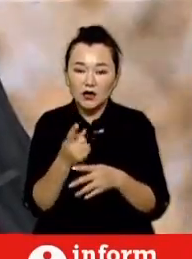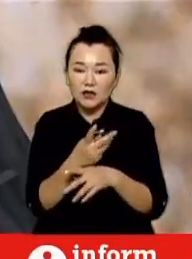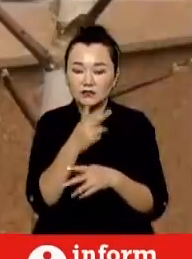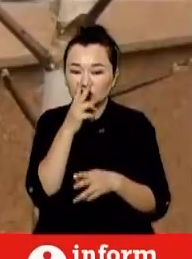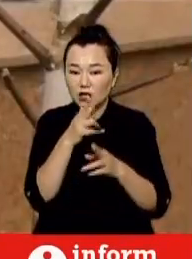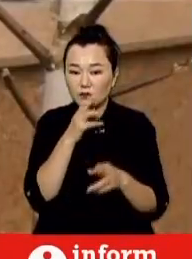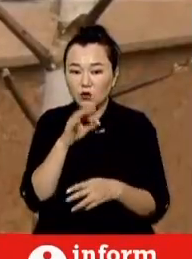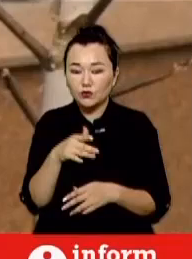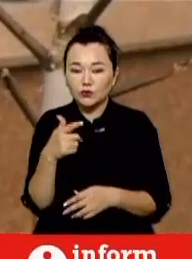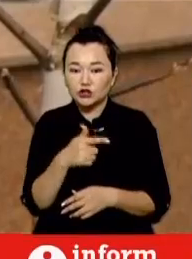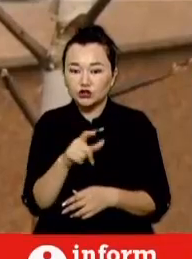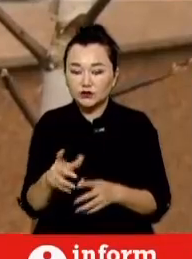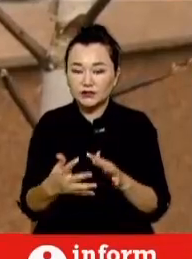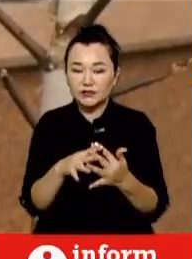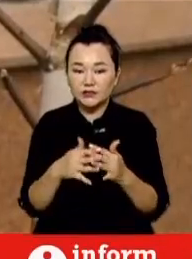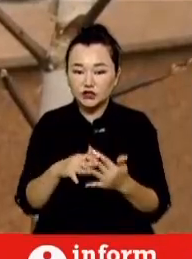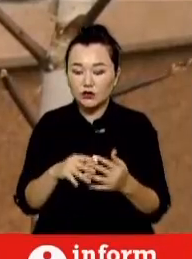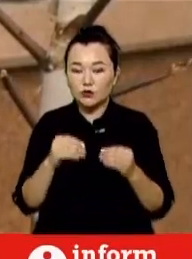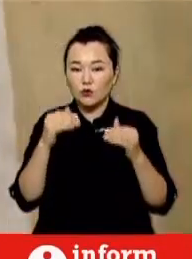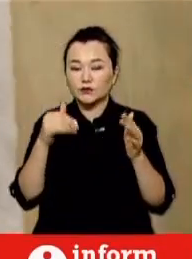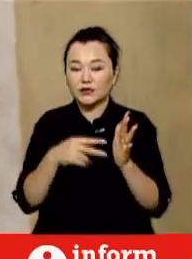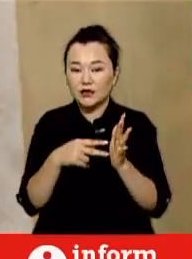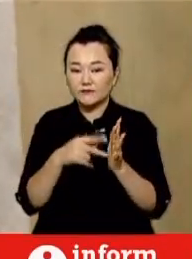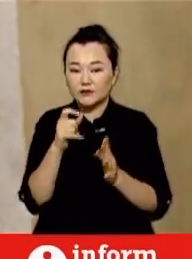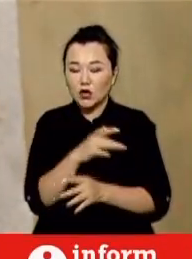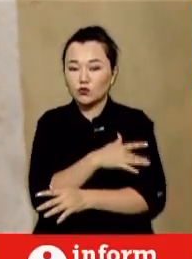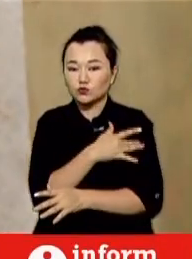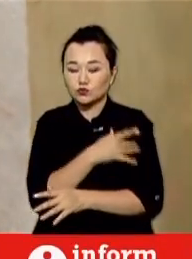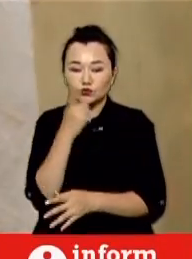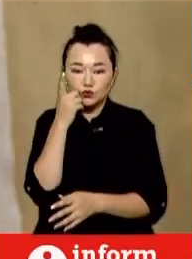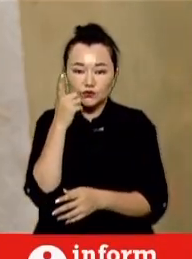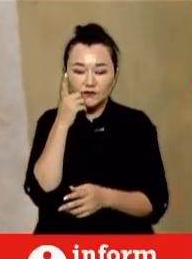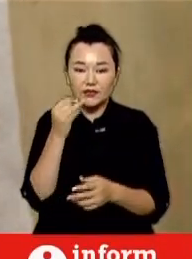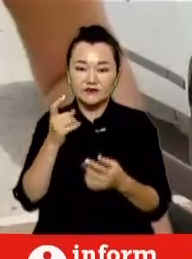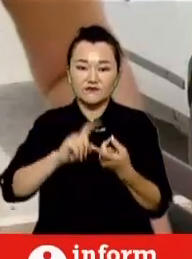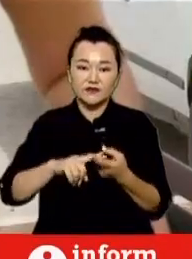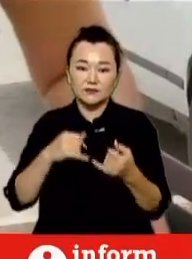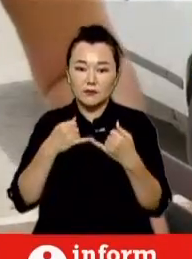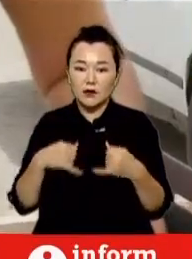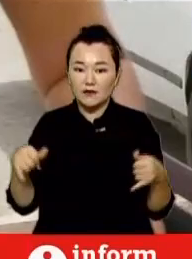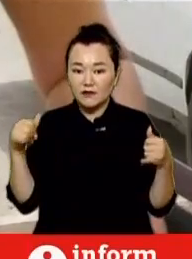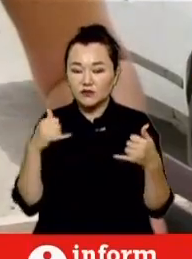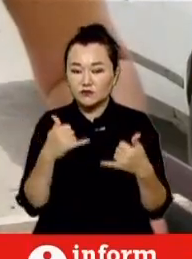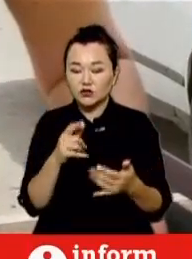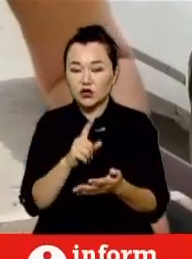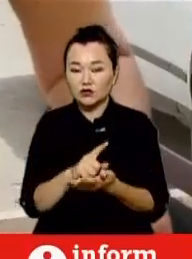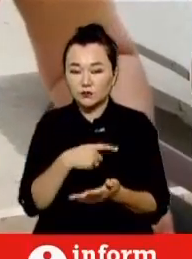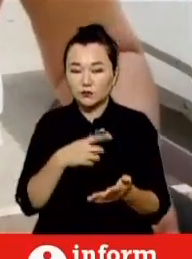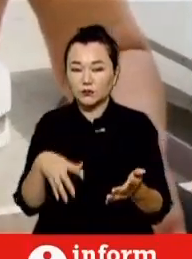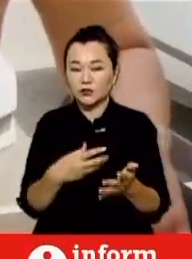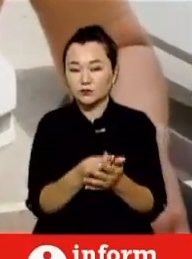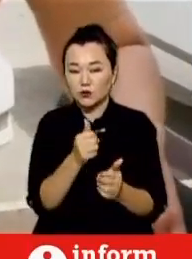жалобы от горожан и сельчан на рост тарифов за услуги сотовой и проводной связи. Они сейчас даже, например, мы